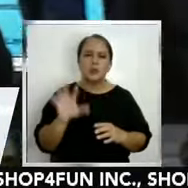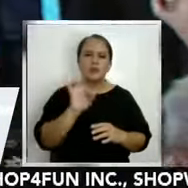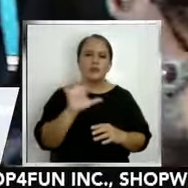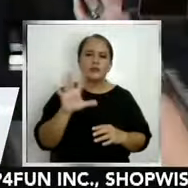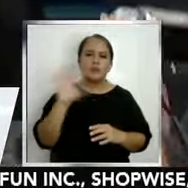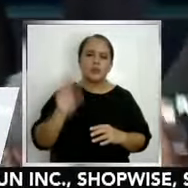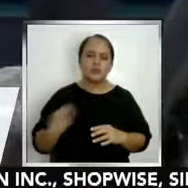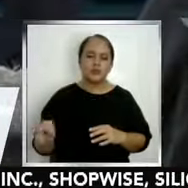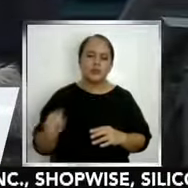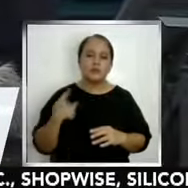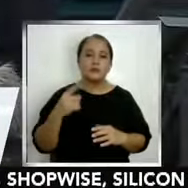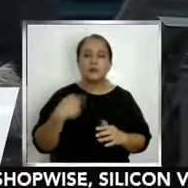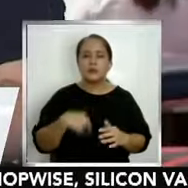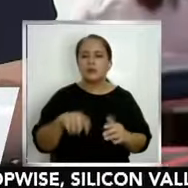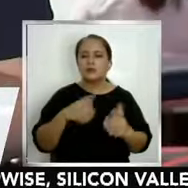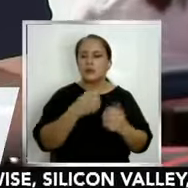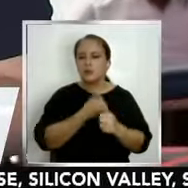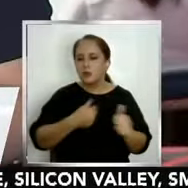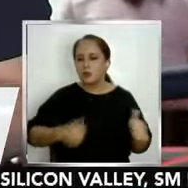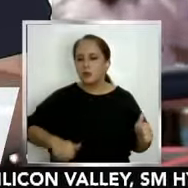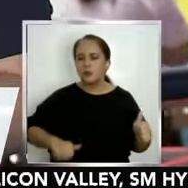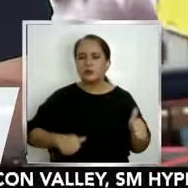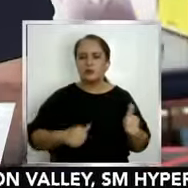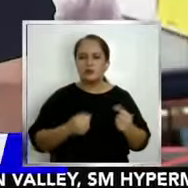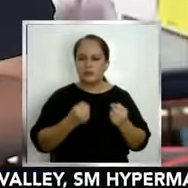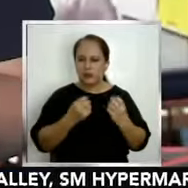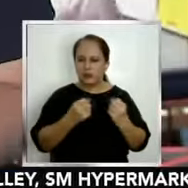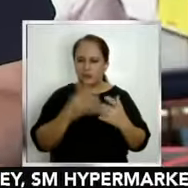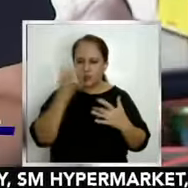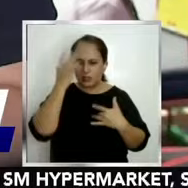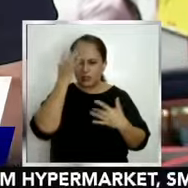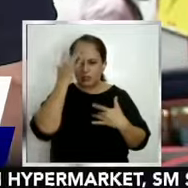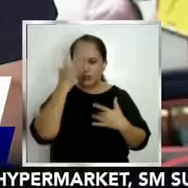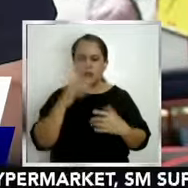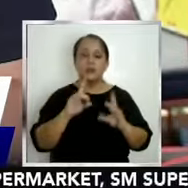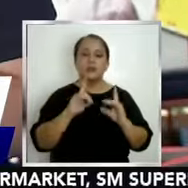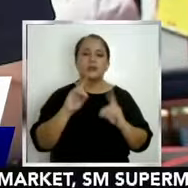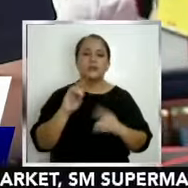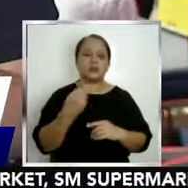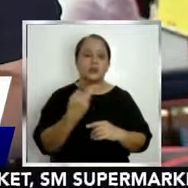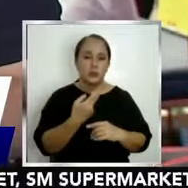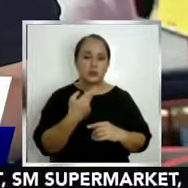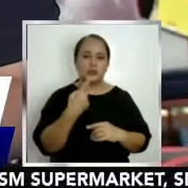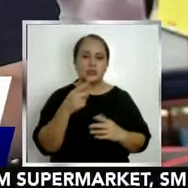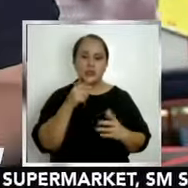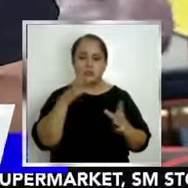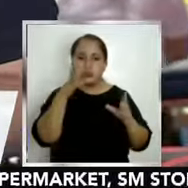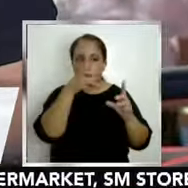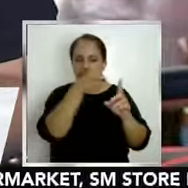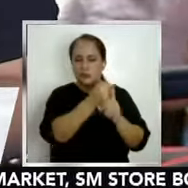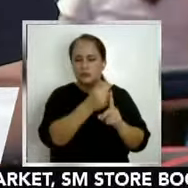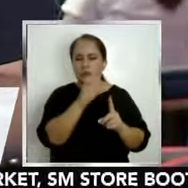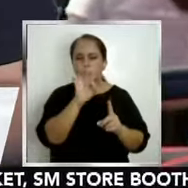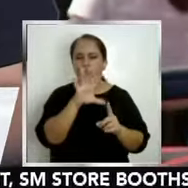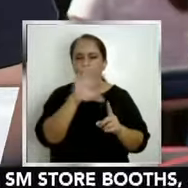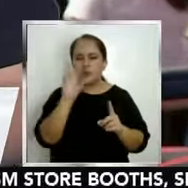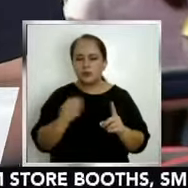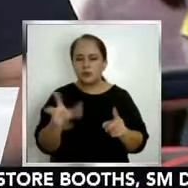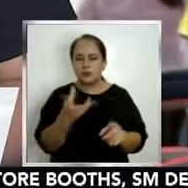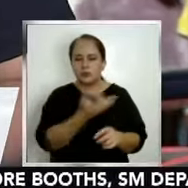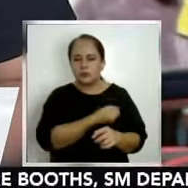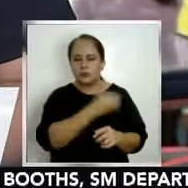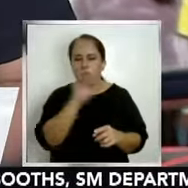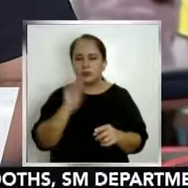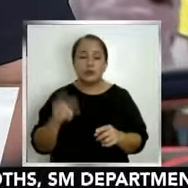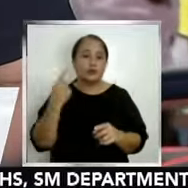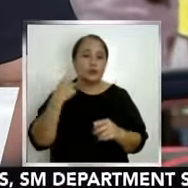raw maiwasan ang outbreak. Ayon sa Department of Health, hanggat hindi naaabot ang 95% immunization rate sa mga bata